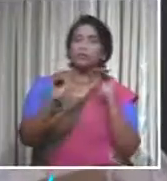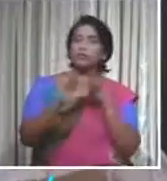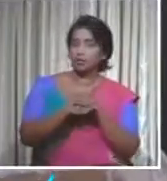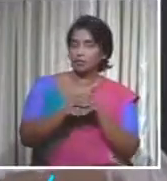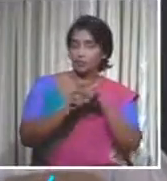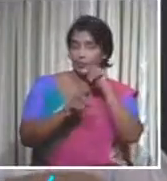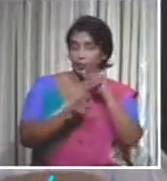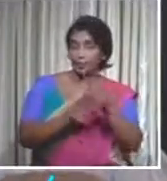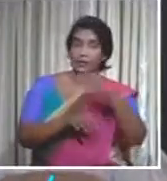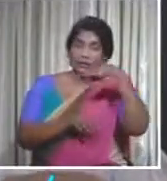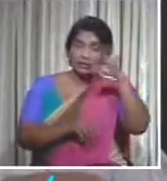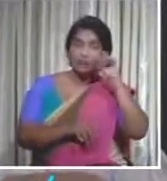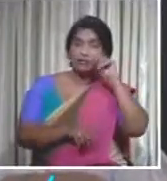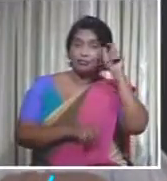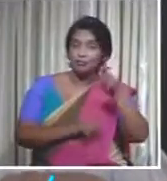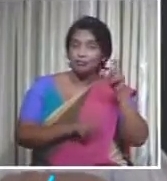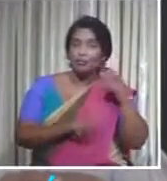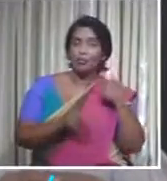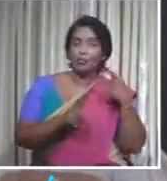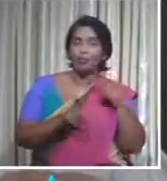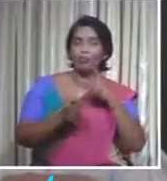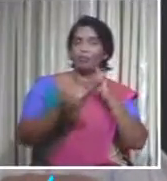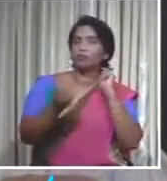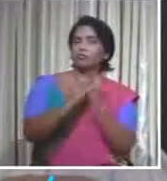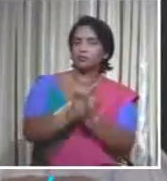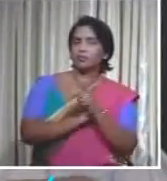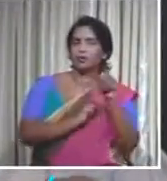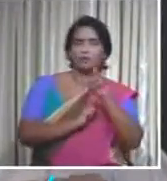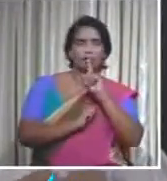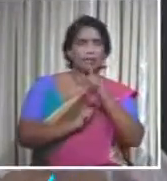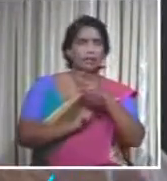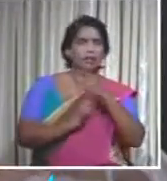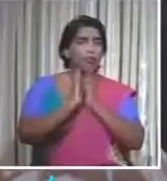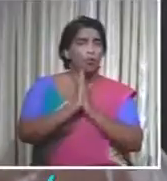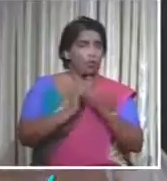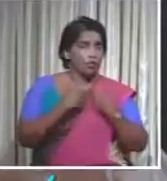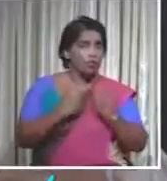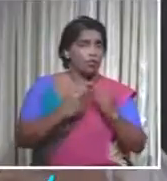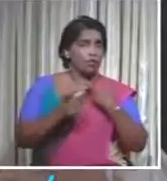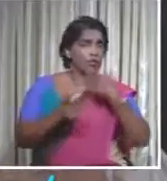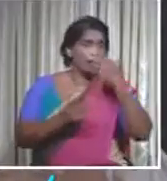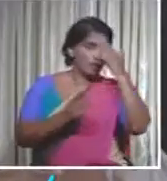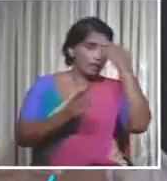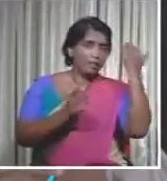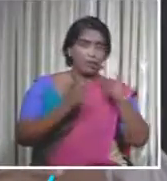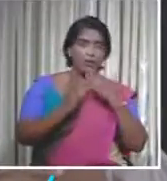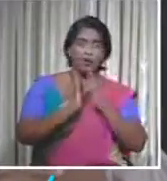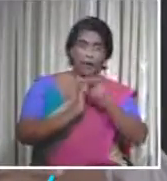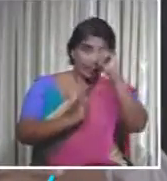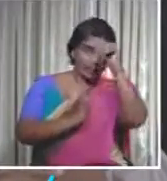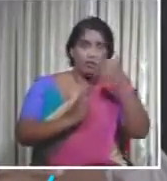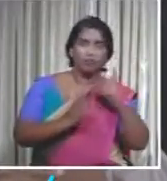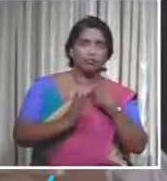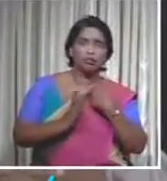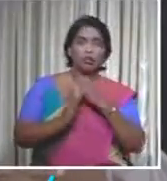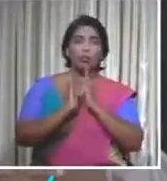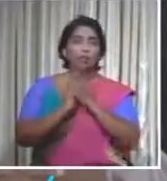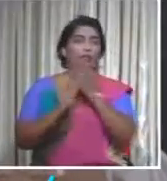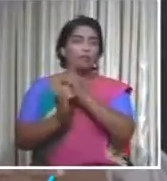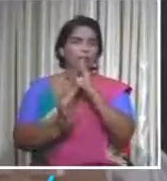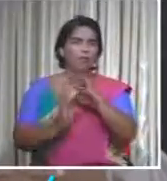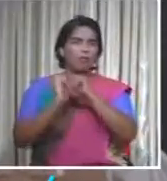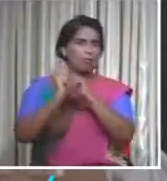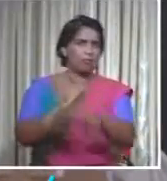अंगे मु तमिल तमिल्क हिंदुक्त मिपे और अनियाय नान पार्क